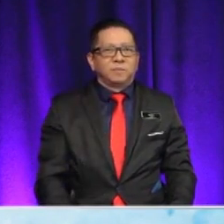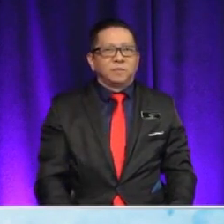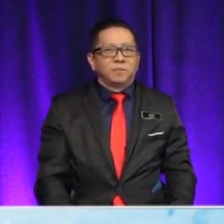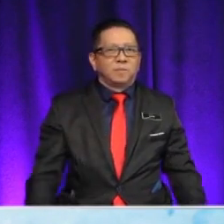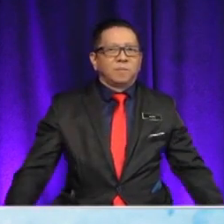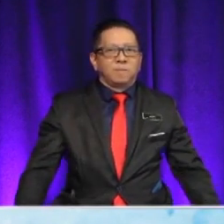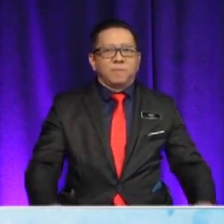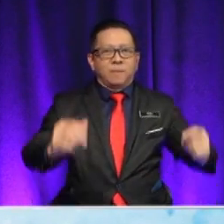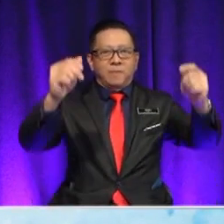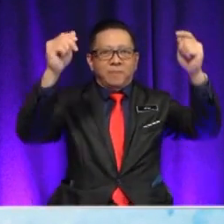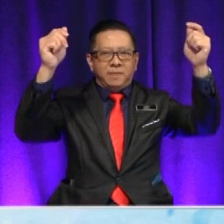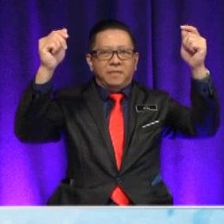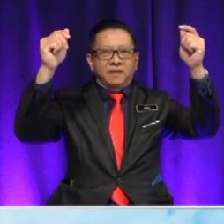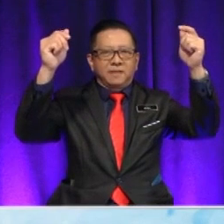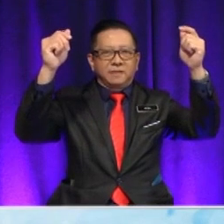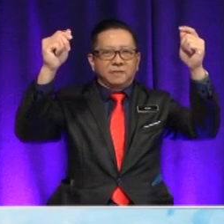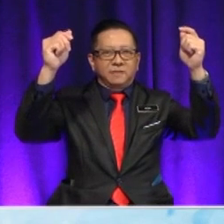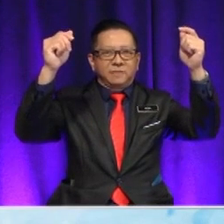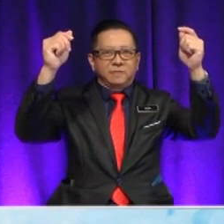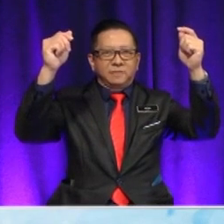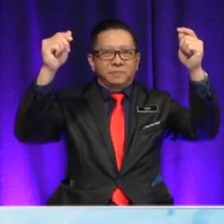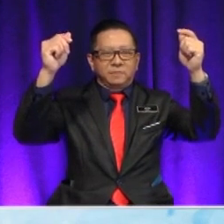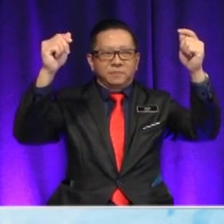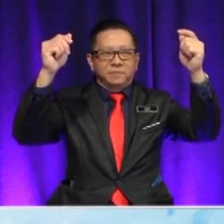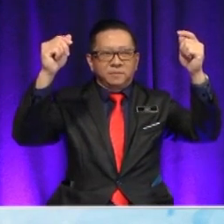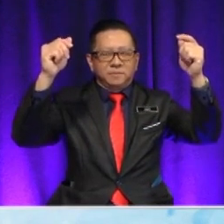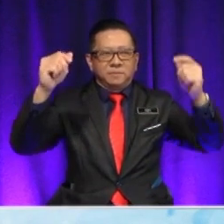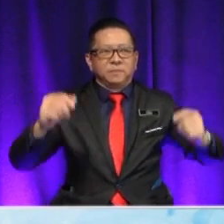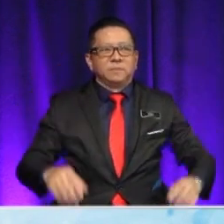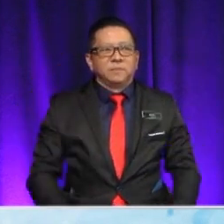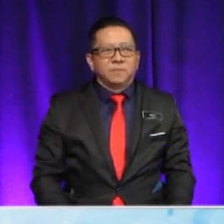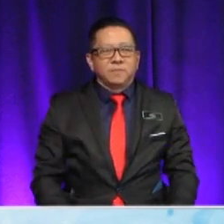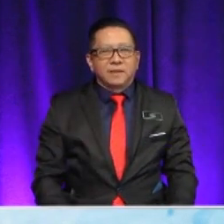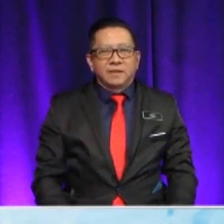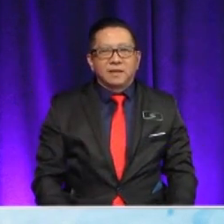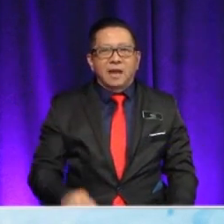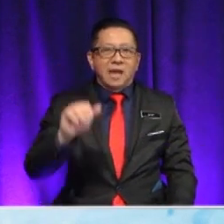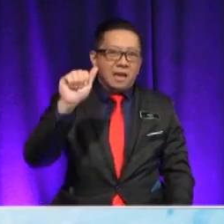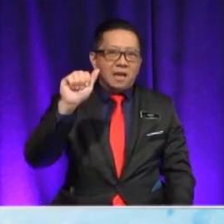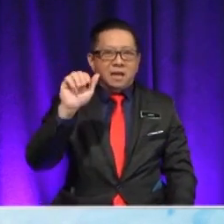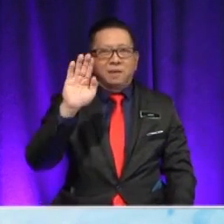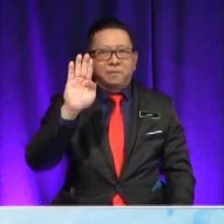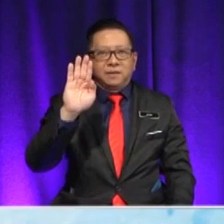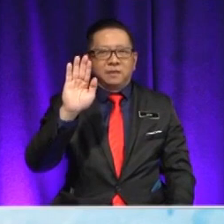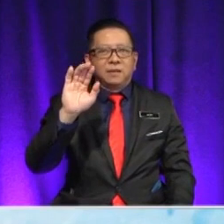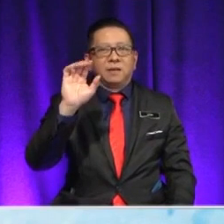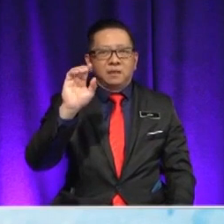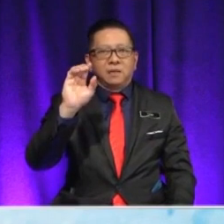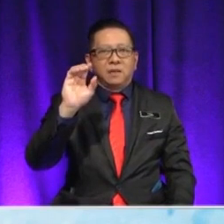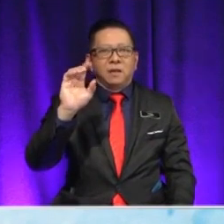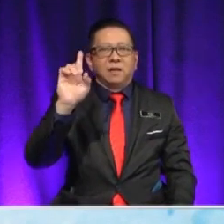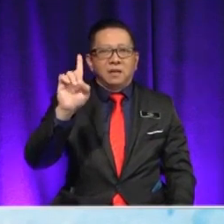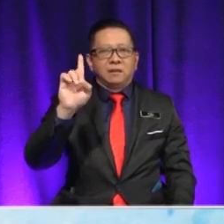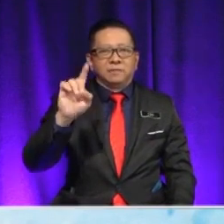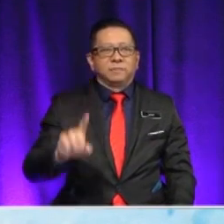Okey, boleh angkat jawapan. Boleh tunjukkan jawapan anda. Boleh A, tunjukkan. B, C atau D. Okey, kasih. Ya,